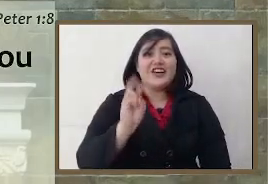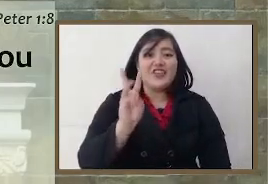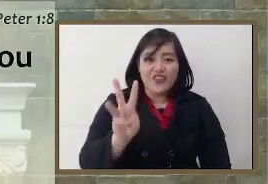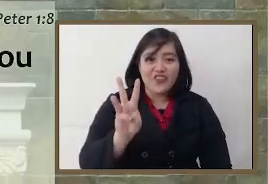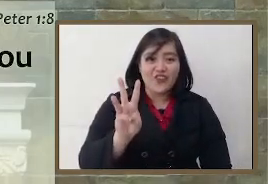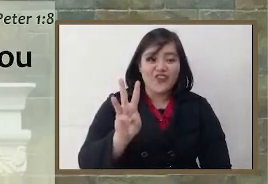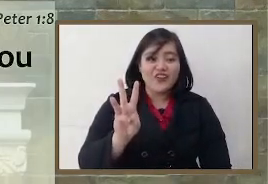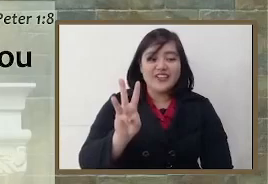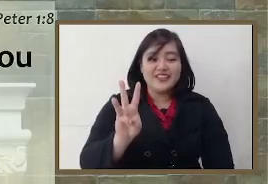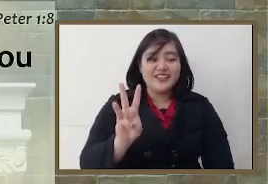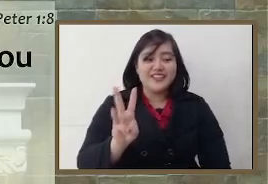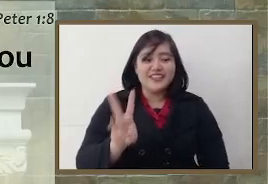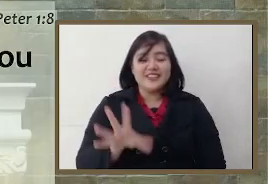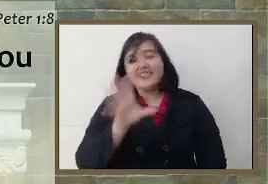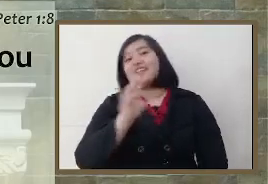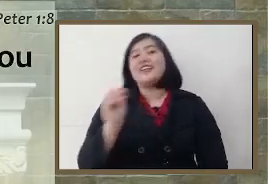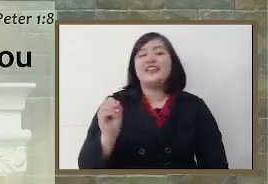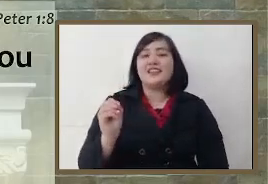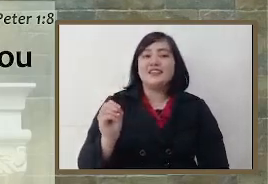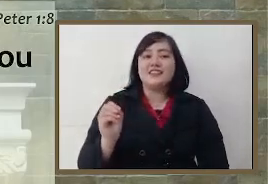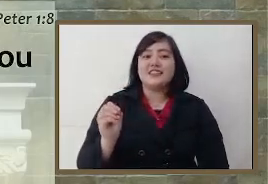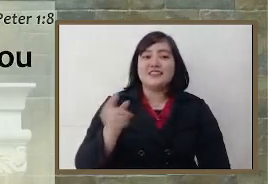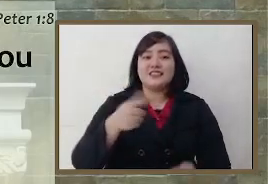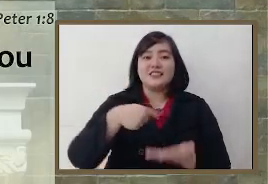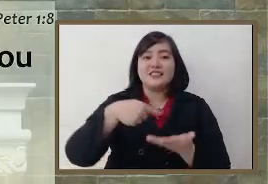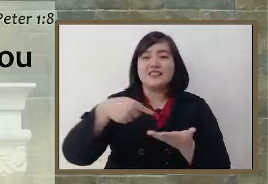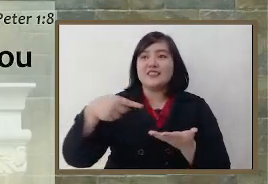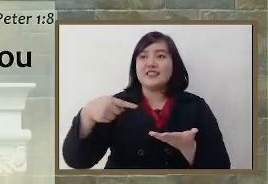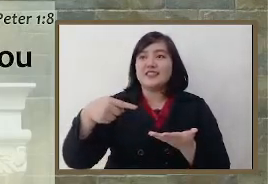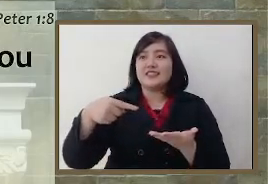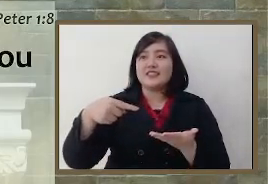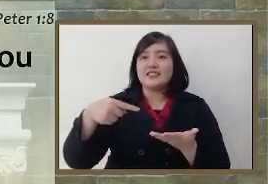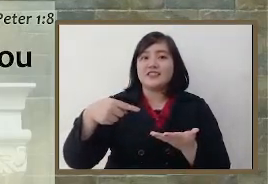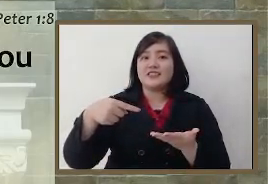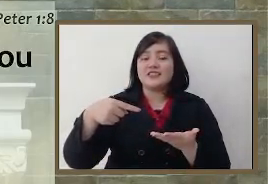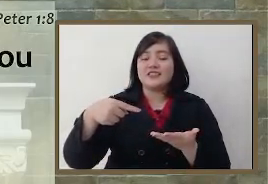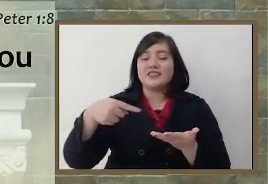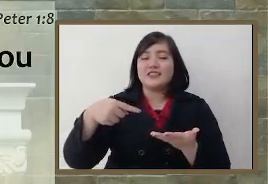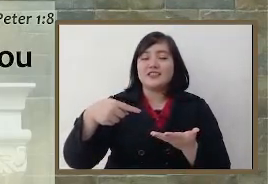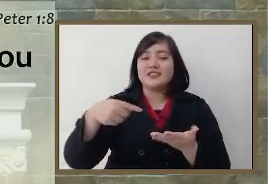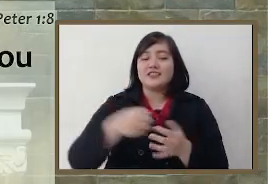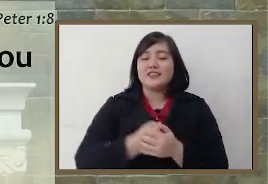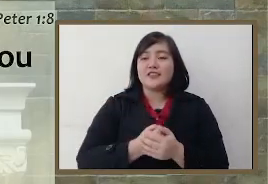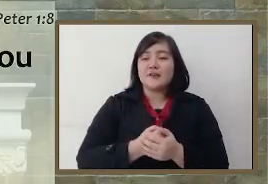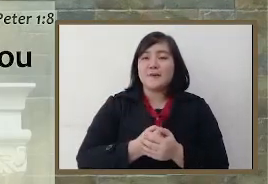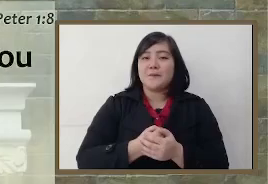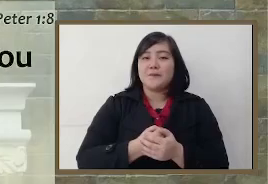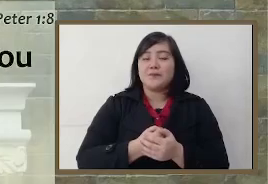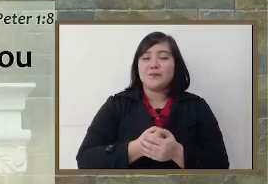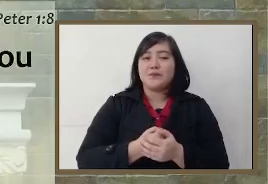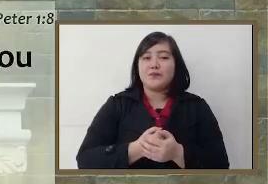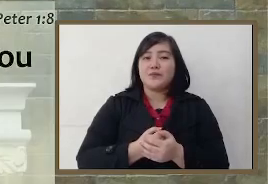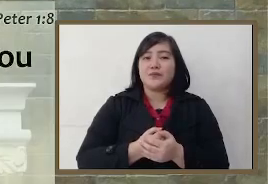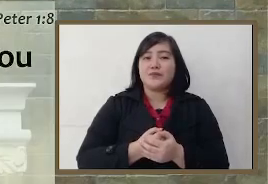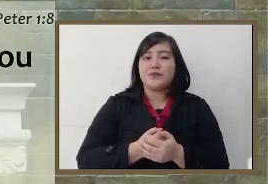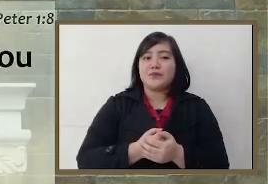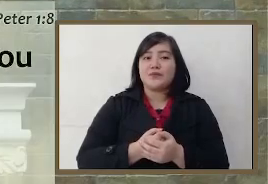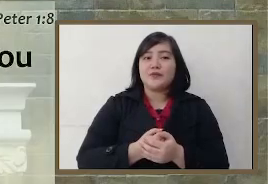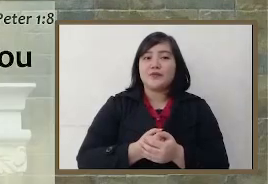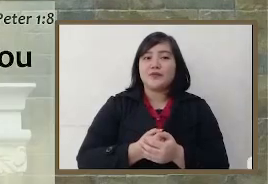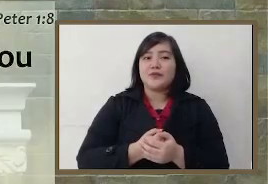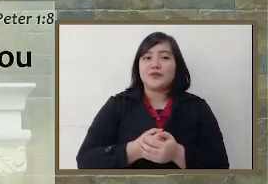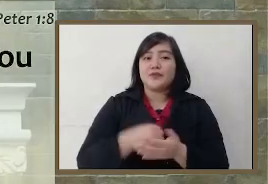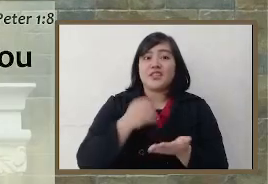arrow dyan. Tapos ilalagay nyo, ituturo ninyo yung multiplied, ituturo ninyo doon sa litang